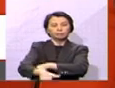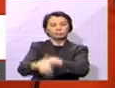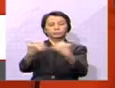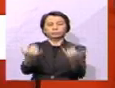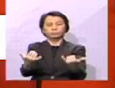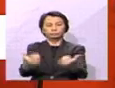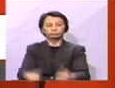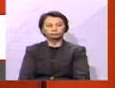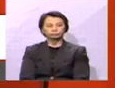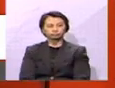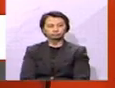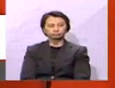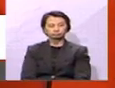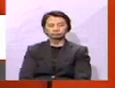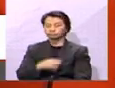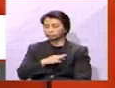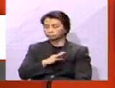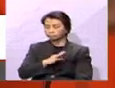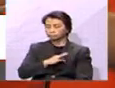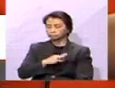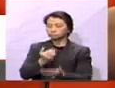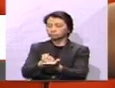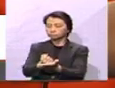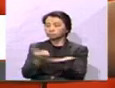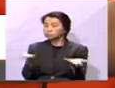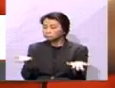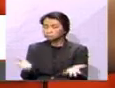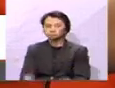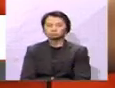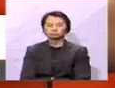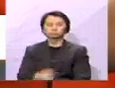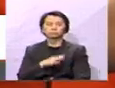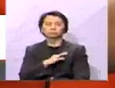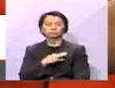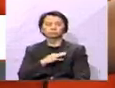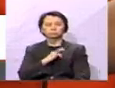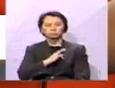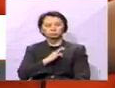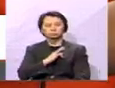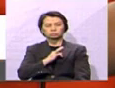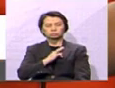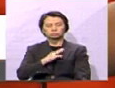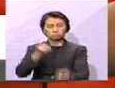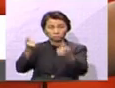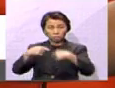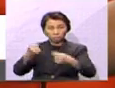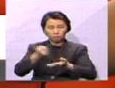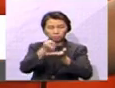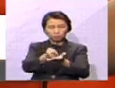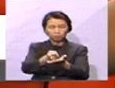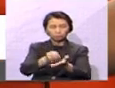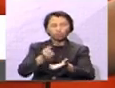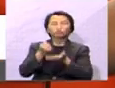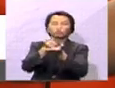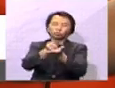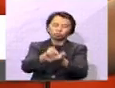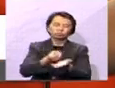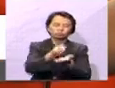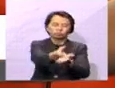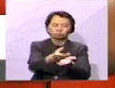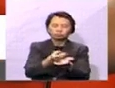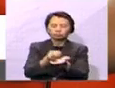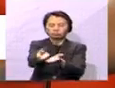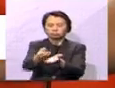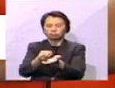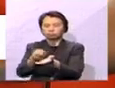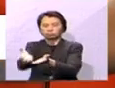malamilah sukarelawan yang membantu JKM sukarelaan datang kat sini membantu mengagihkan makanan dan selain